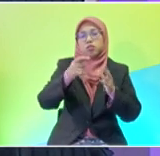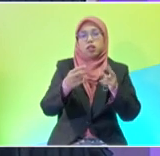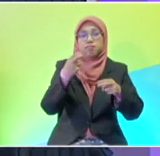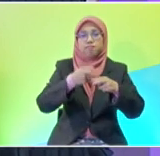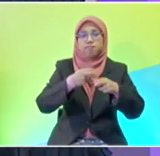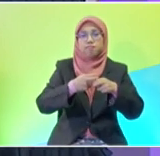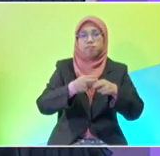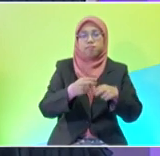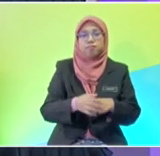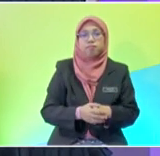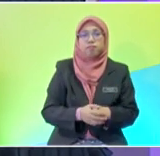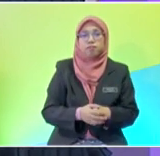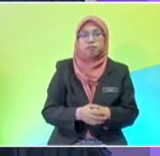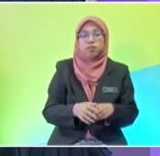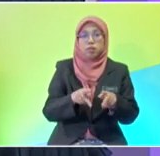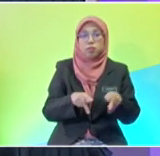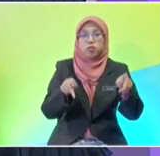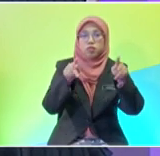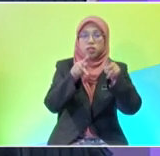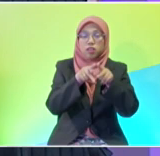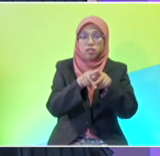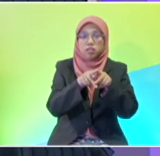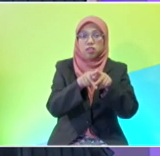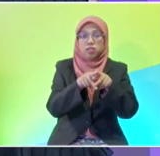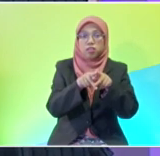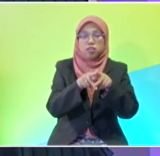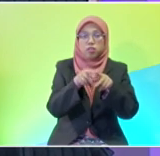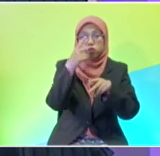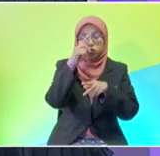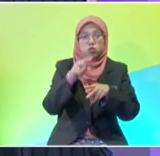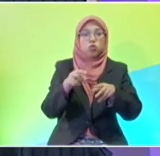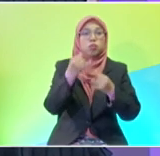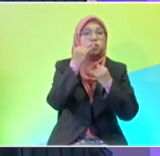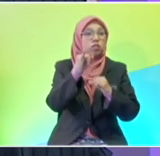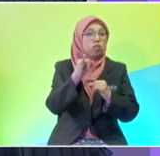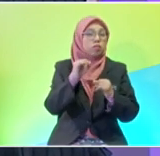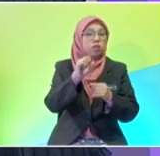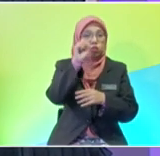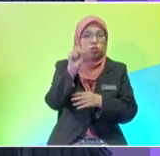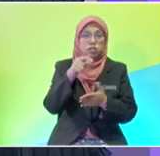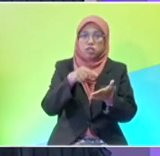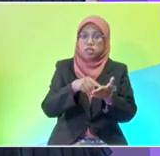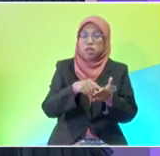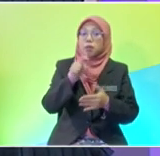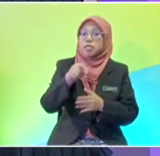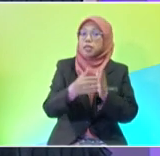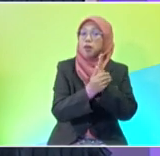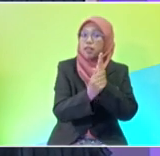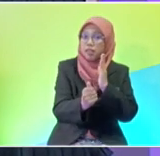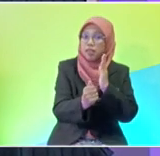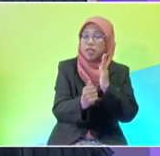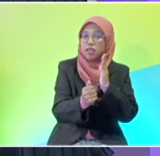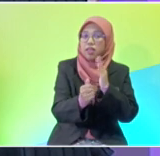memerlukan sebenarnya untuk menjawab soal dan ini murid-murid memerlukan kemahiran ataupun